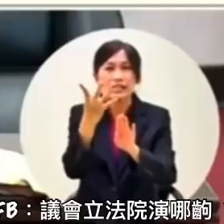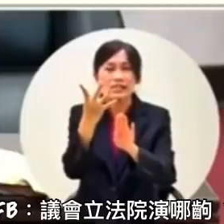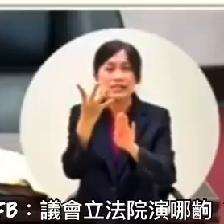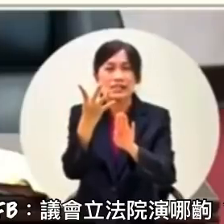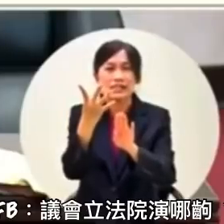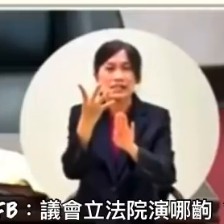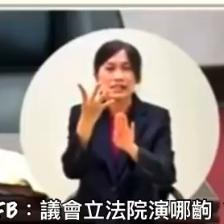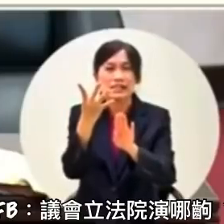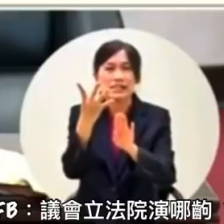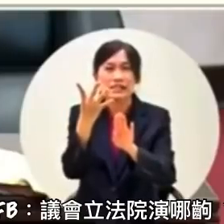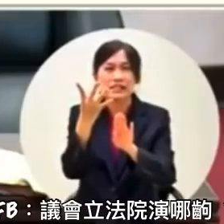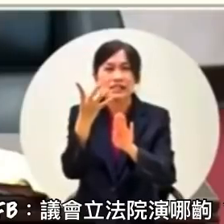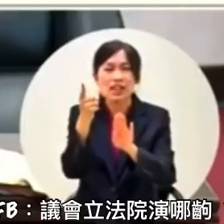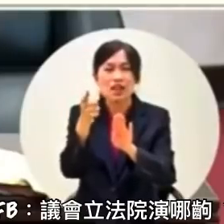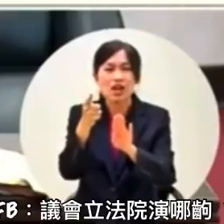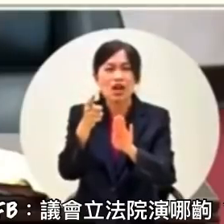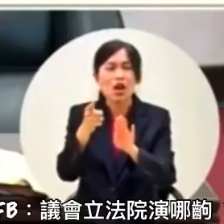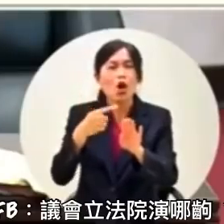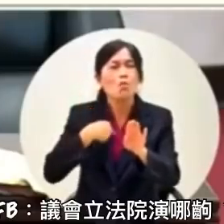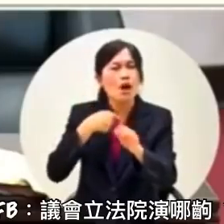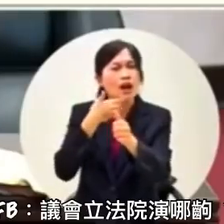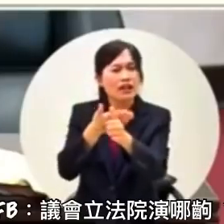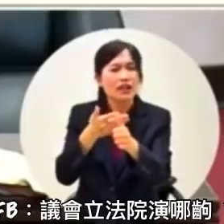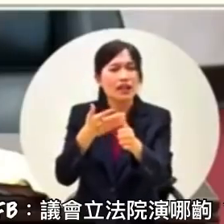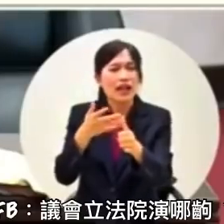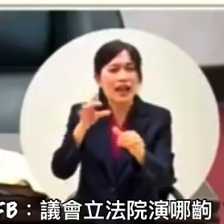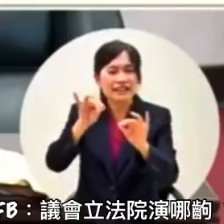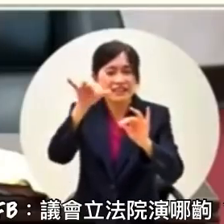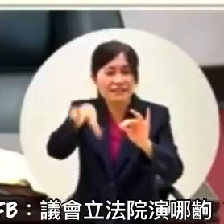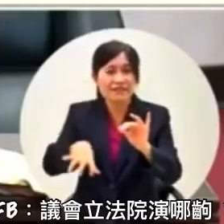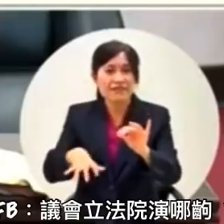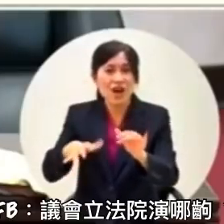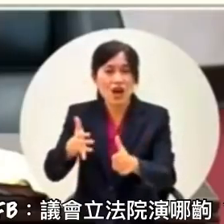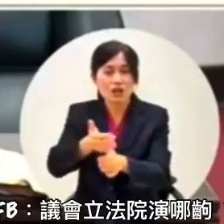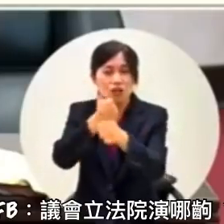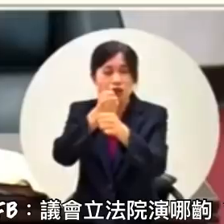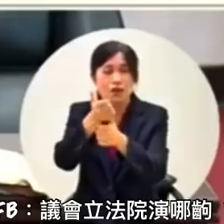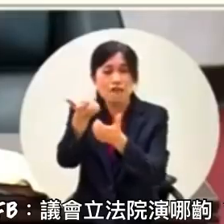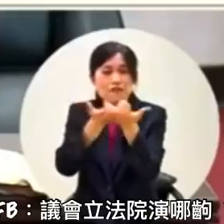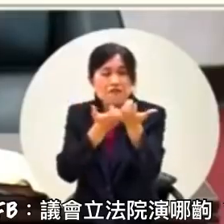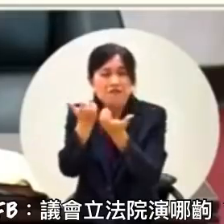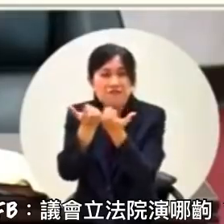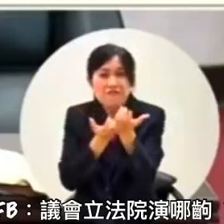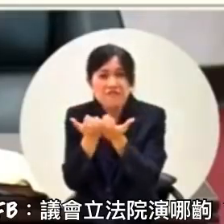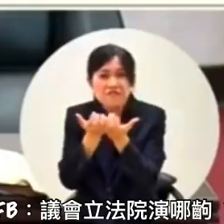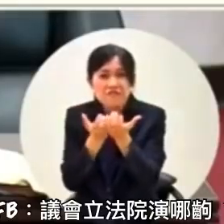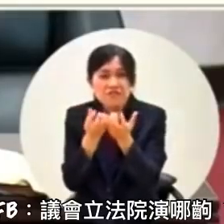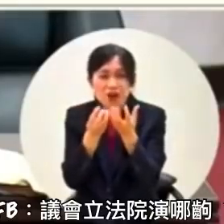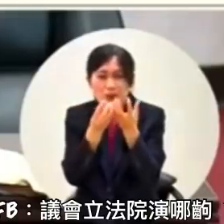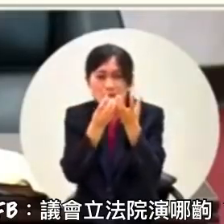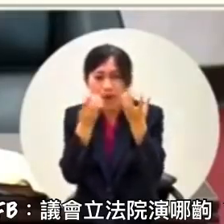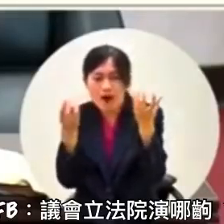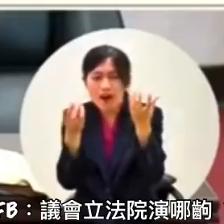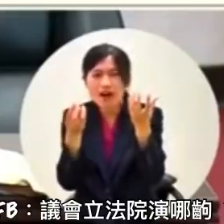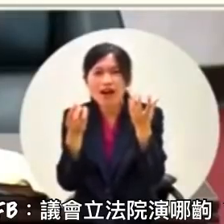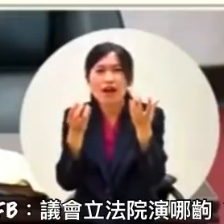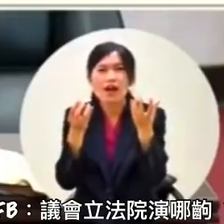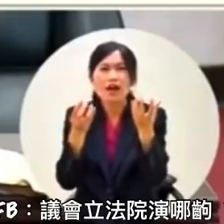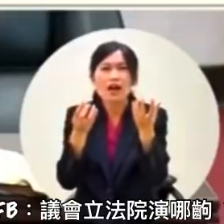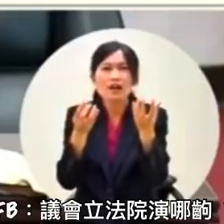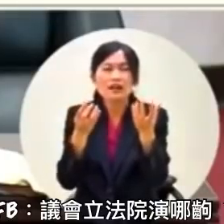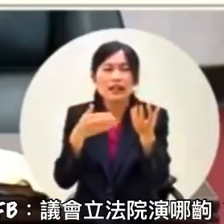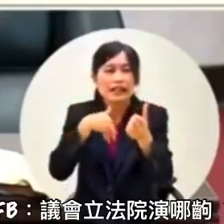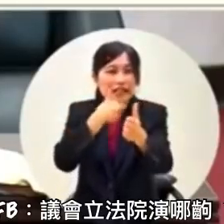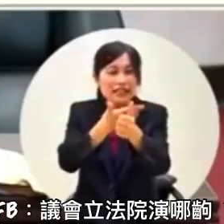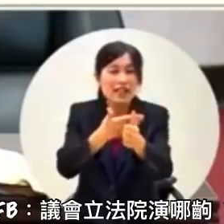变成地方给统筹分配管的主要的一个从这里面的一部分来拨下来，但是我们拨给中央的税